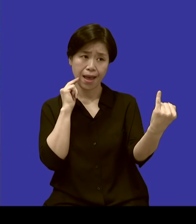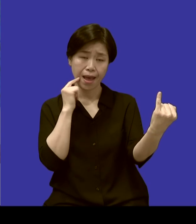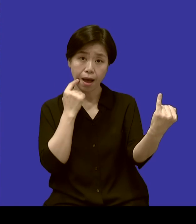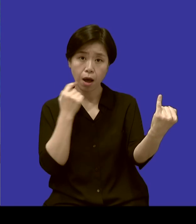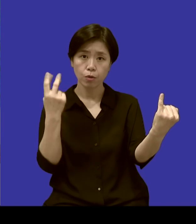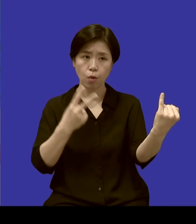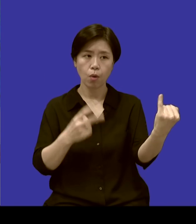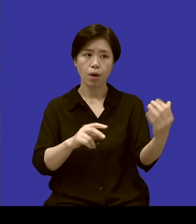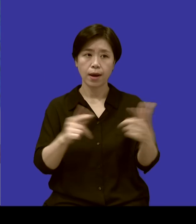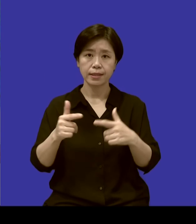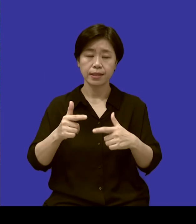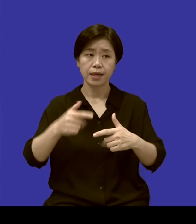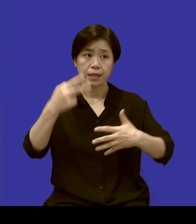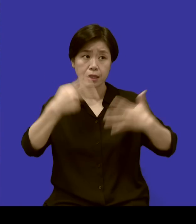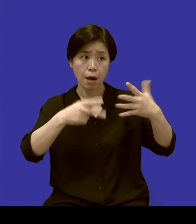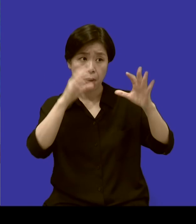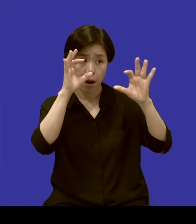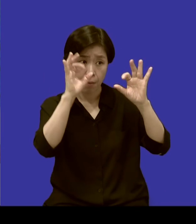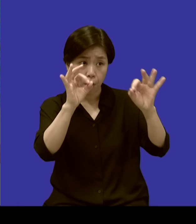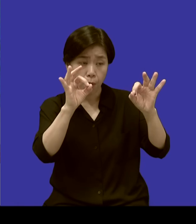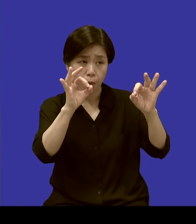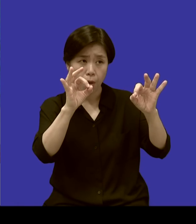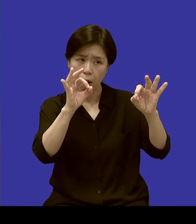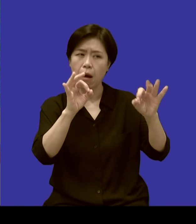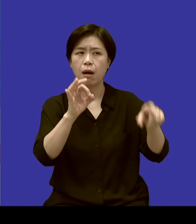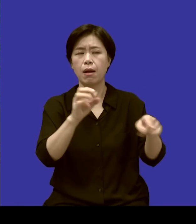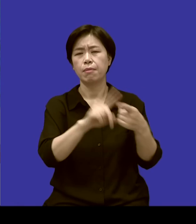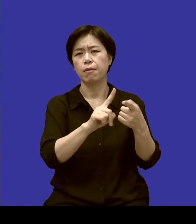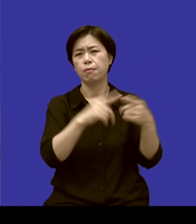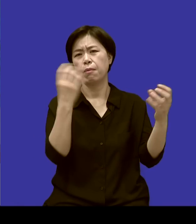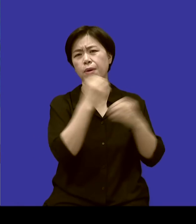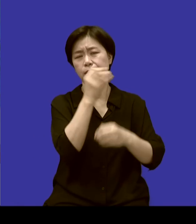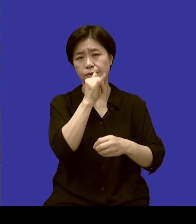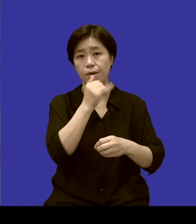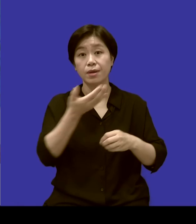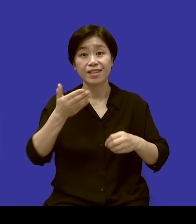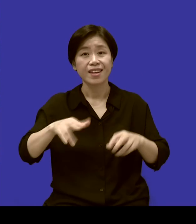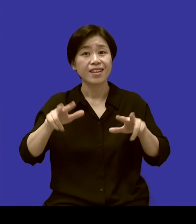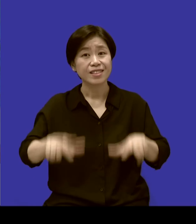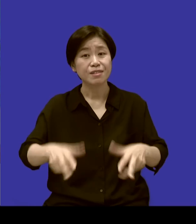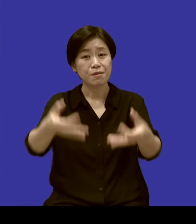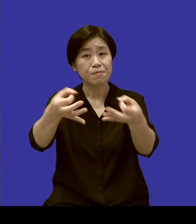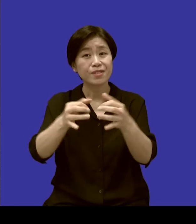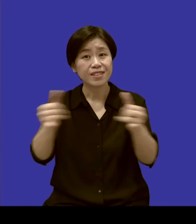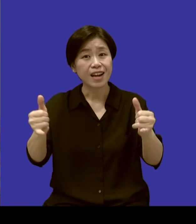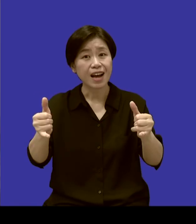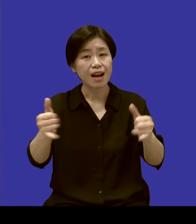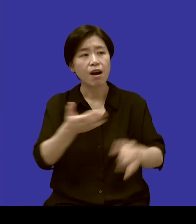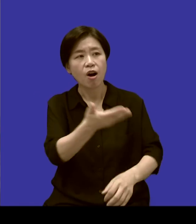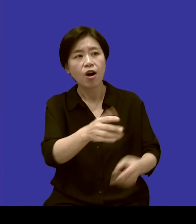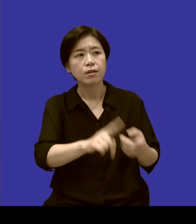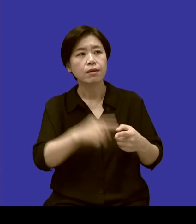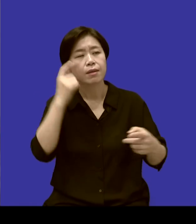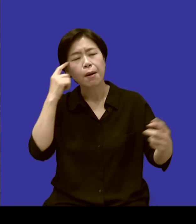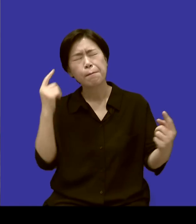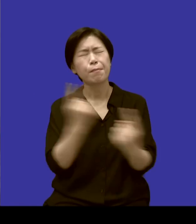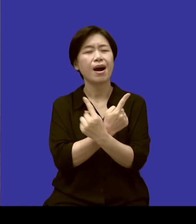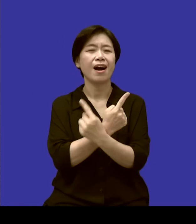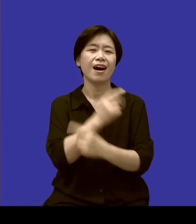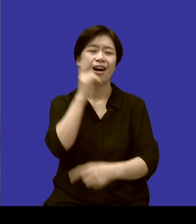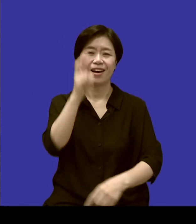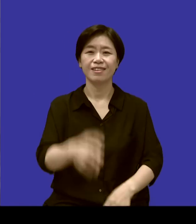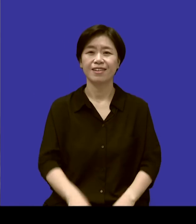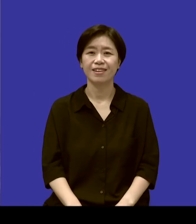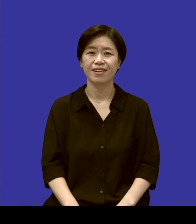보니까 선입견을 갖고 보시다가 지금 아마 이 방송 끝날 때쯤 다 깜짝 놀랐을 네, 겁니다. 맞아요. 하나님